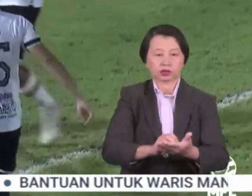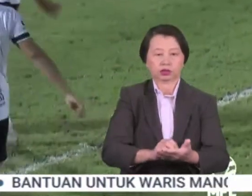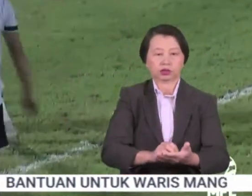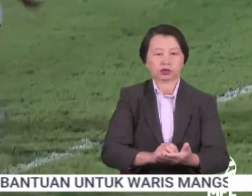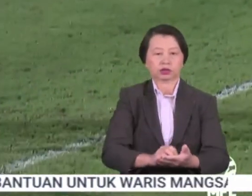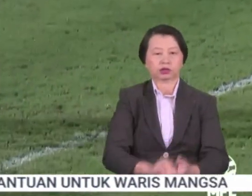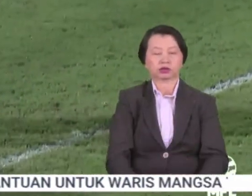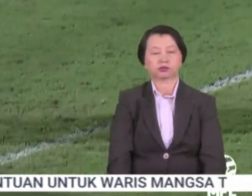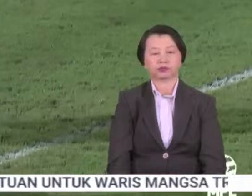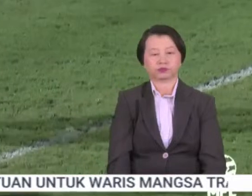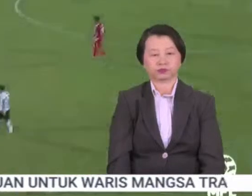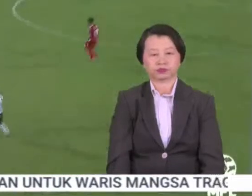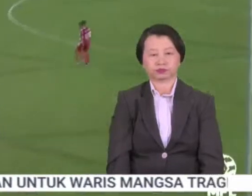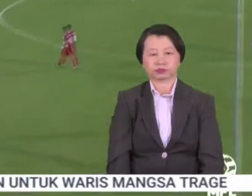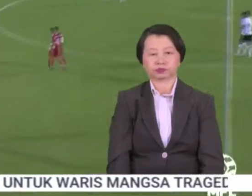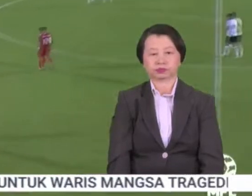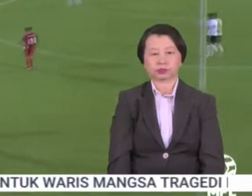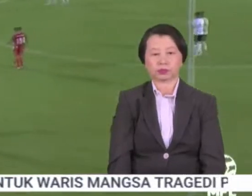suku